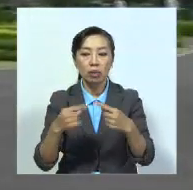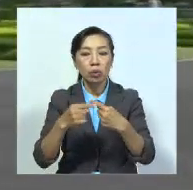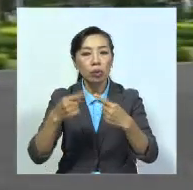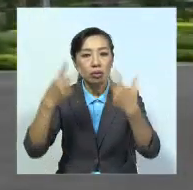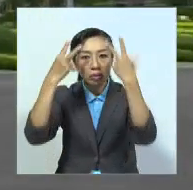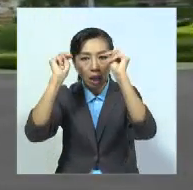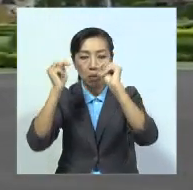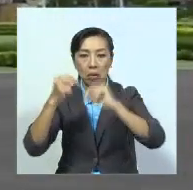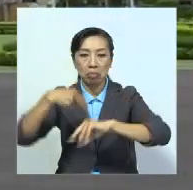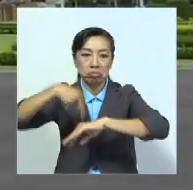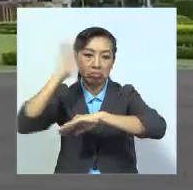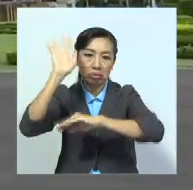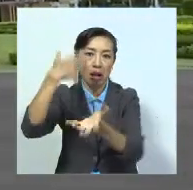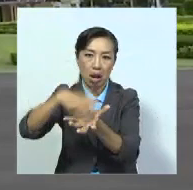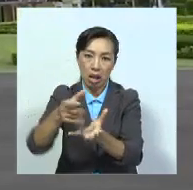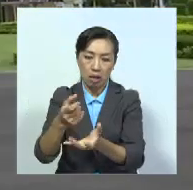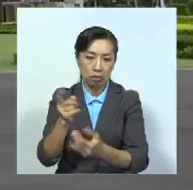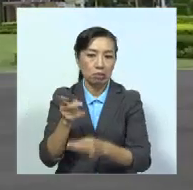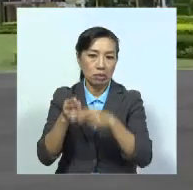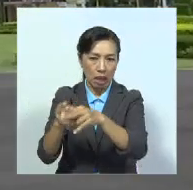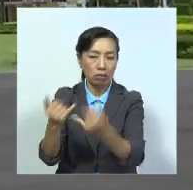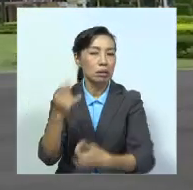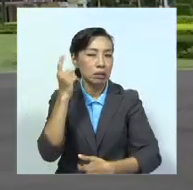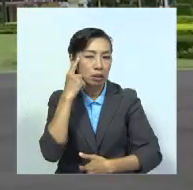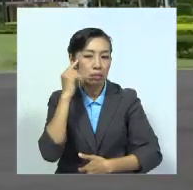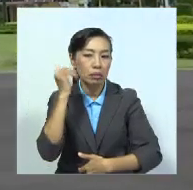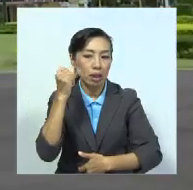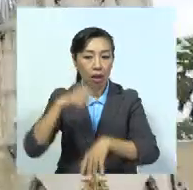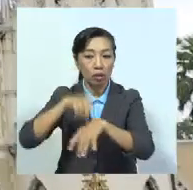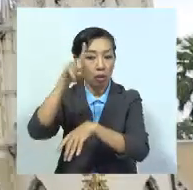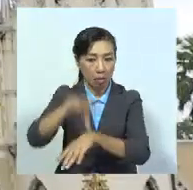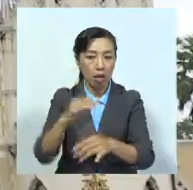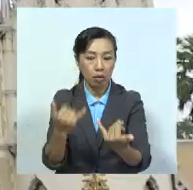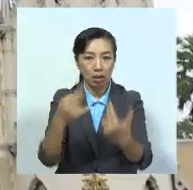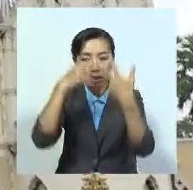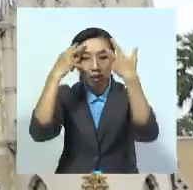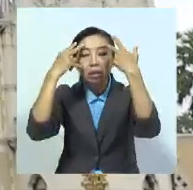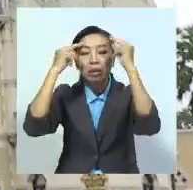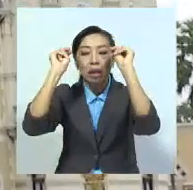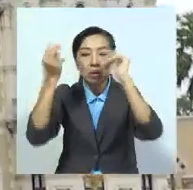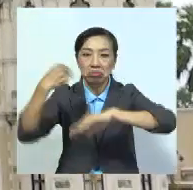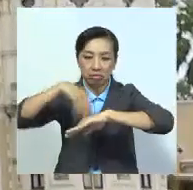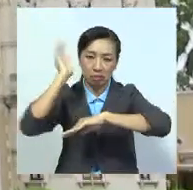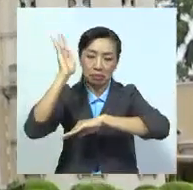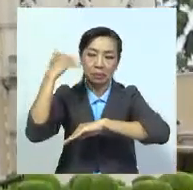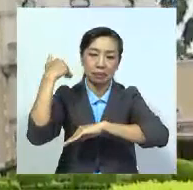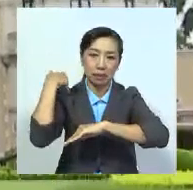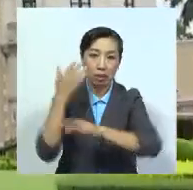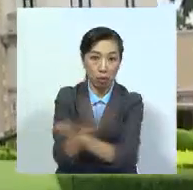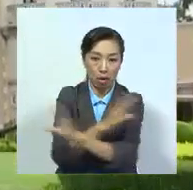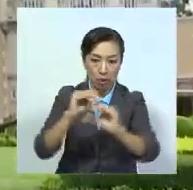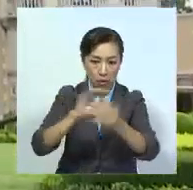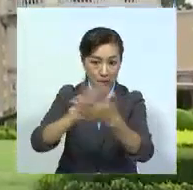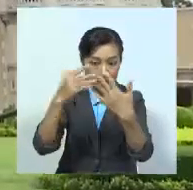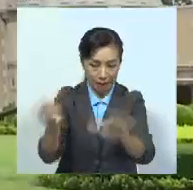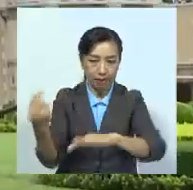ความชัดเจนจากท่านนายกรัฐมนตรีนะฮะที่หลายฝ่ายก็คาดการว่าในช่วงบ่ายเนี่ยน่าจะมีการแถลงข่าวหลังจากการประชุมคณะรั